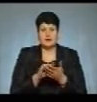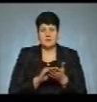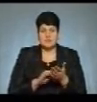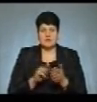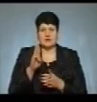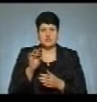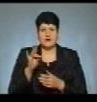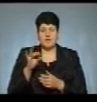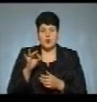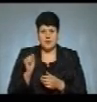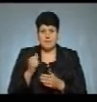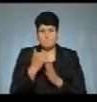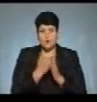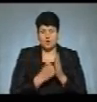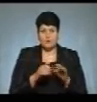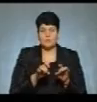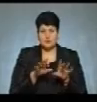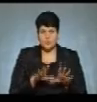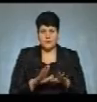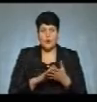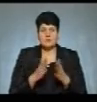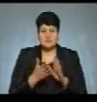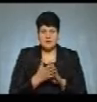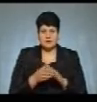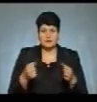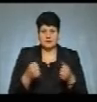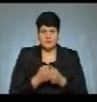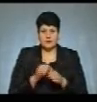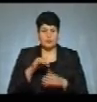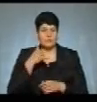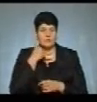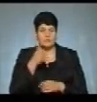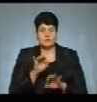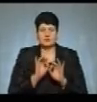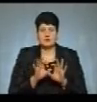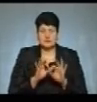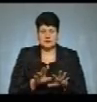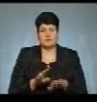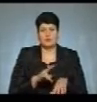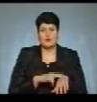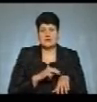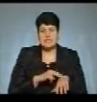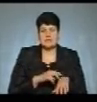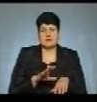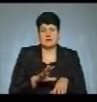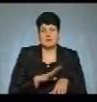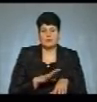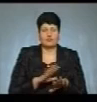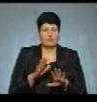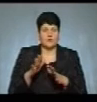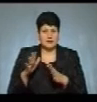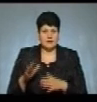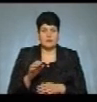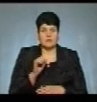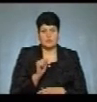«Шевроле Авео» протокол і постанову. Обставини автопригоди згодом телефоном прокоментував патрульний поліцейський, який перебував на події,